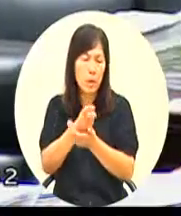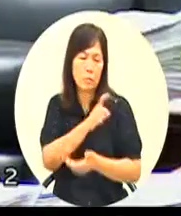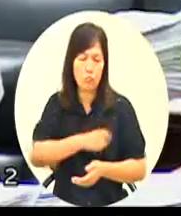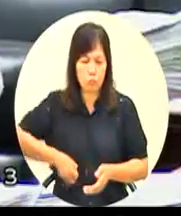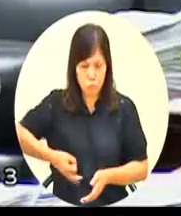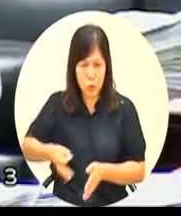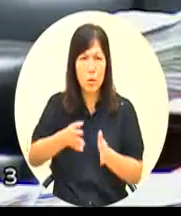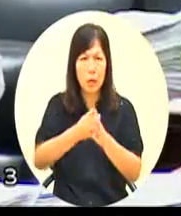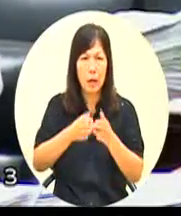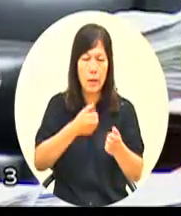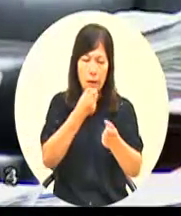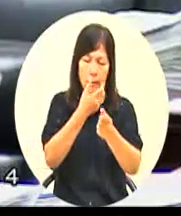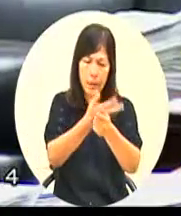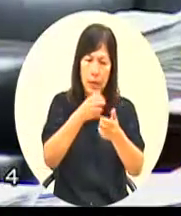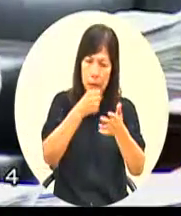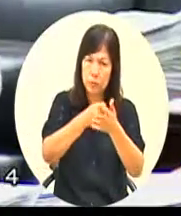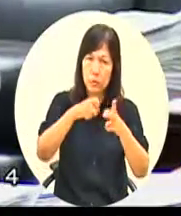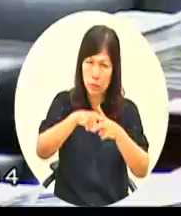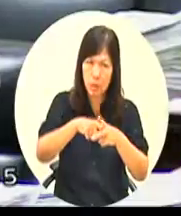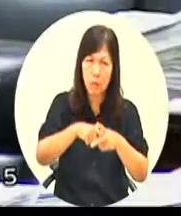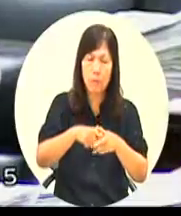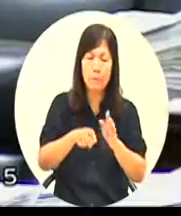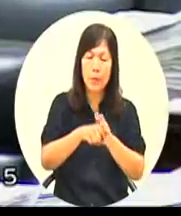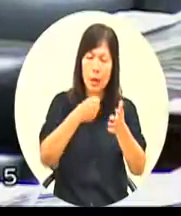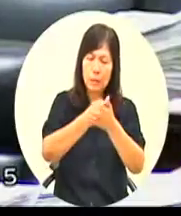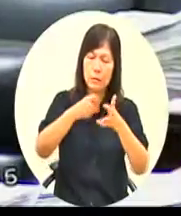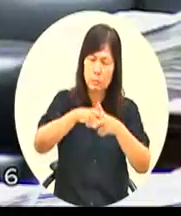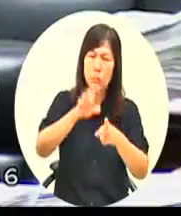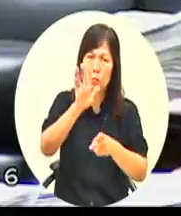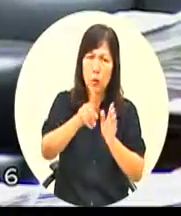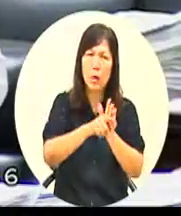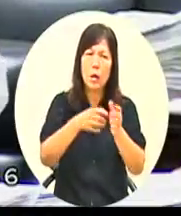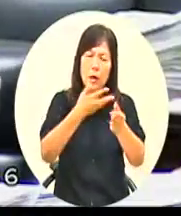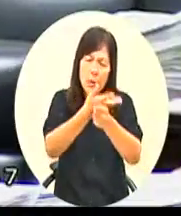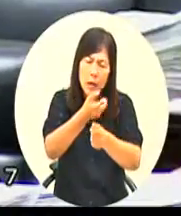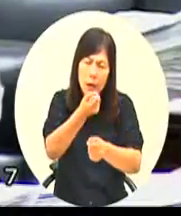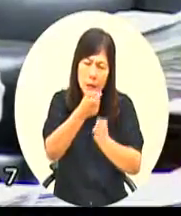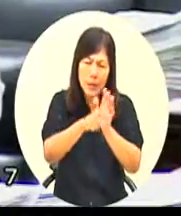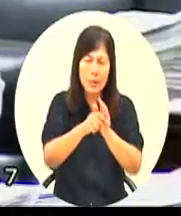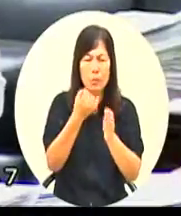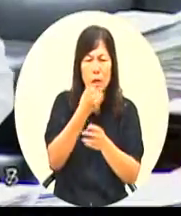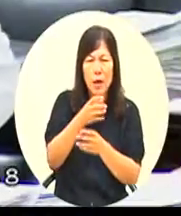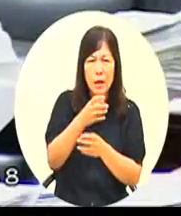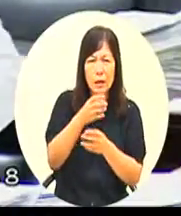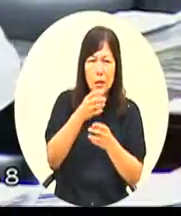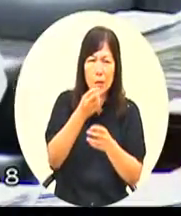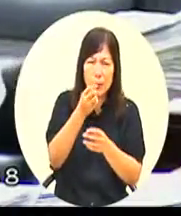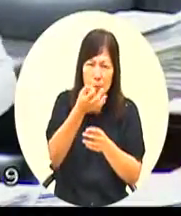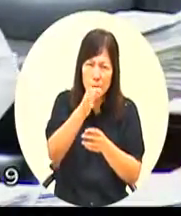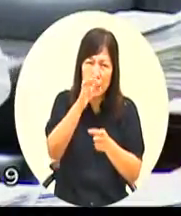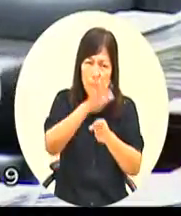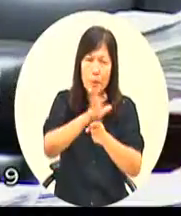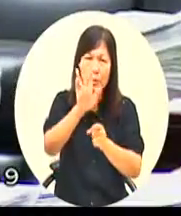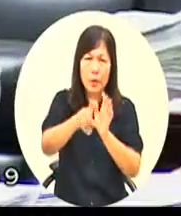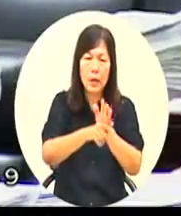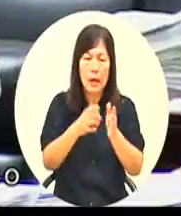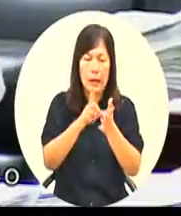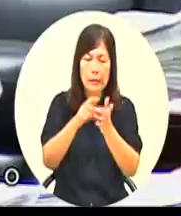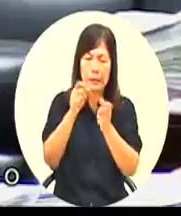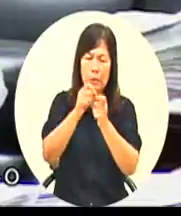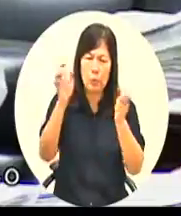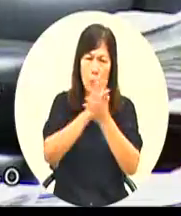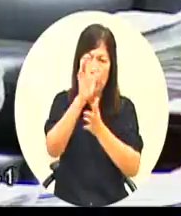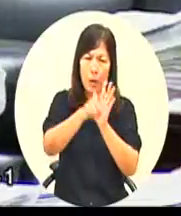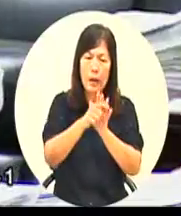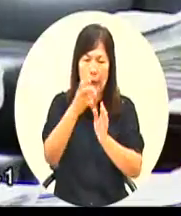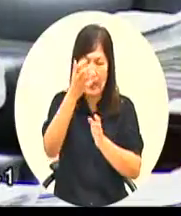要给这些志工，虽然这些都是志工，但是志工总是要给人家一点点茶水费啊，不然你说长年以来下来，他们有的人